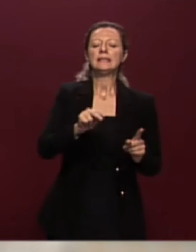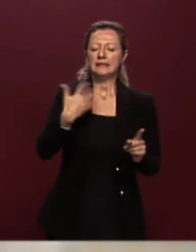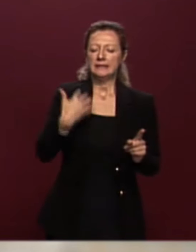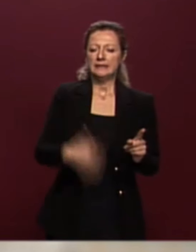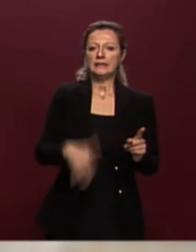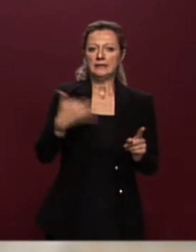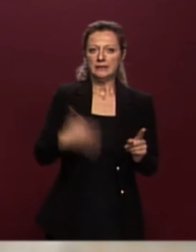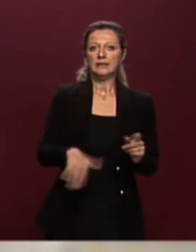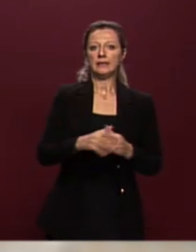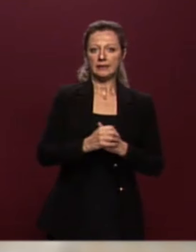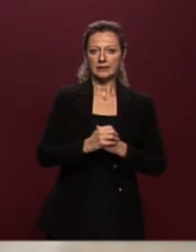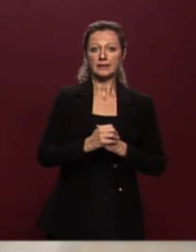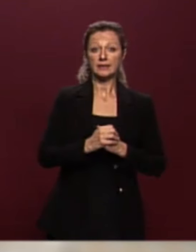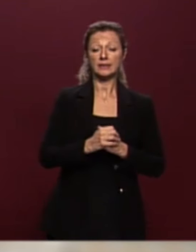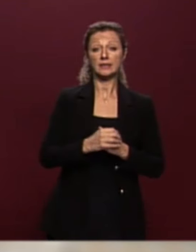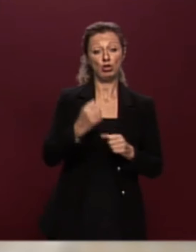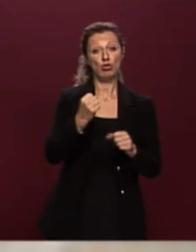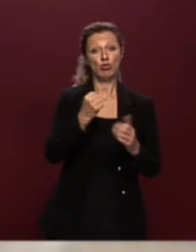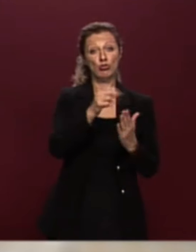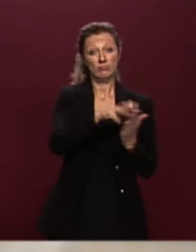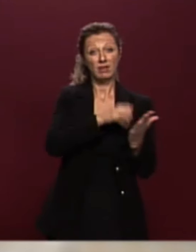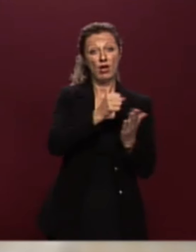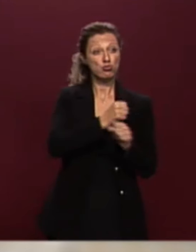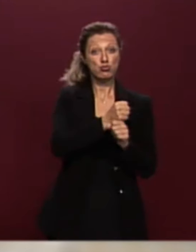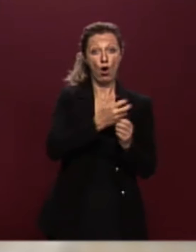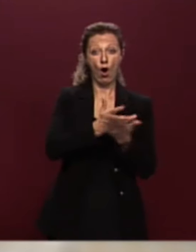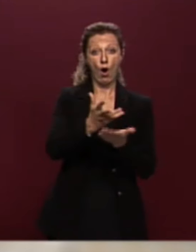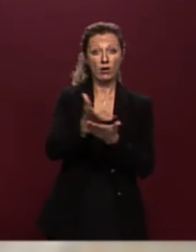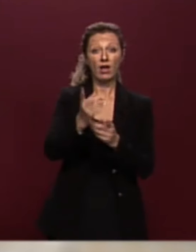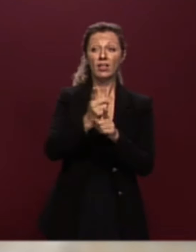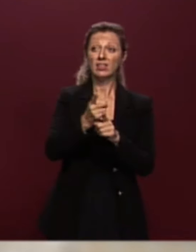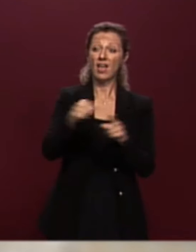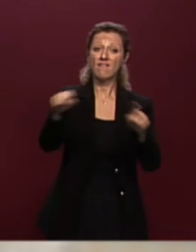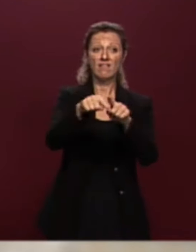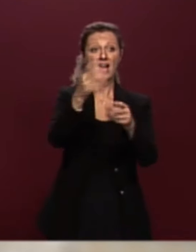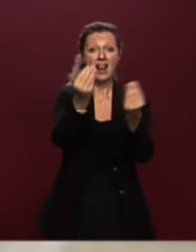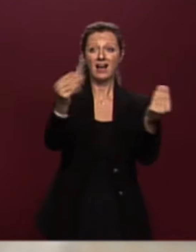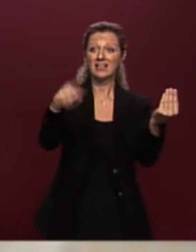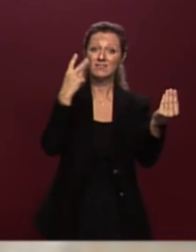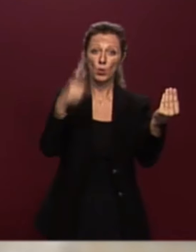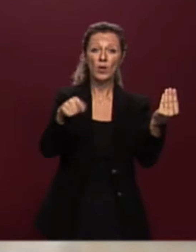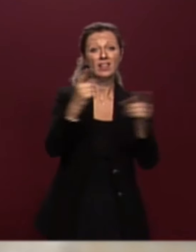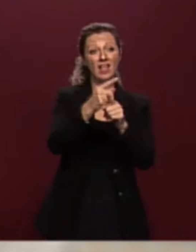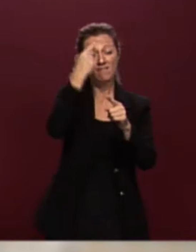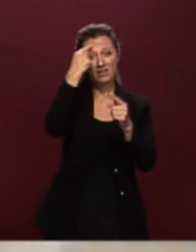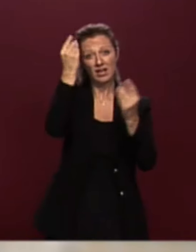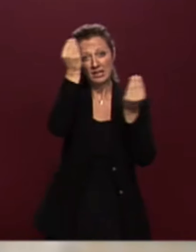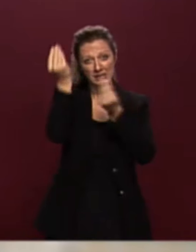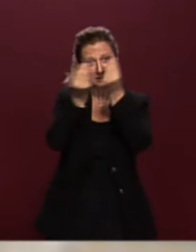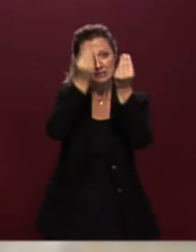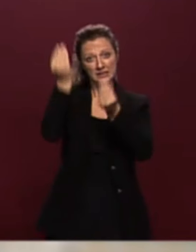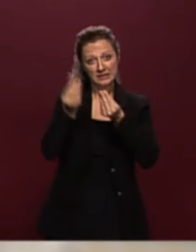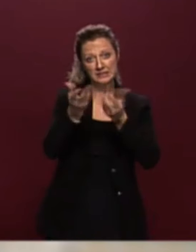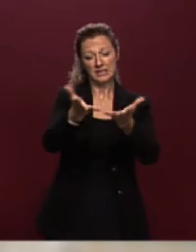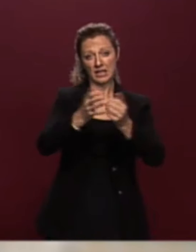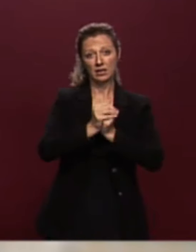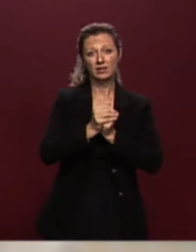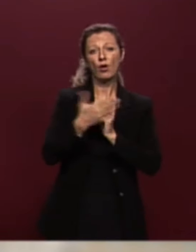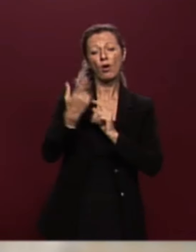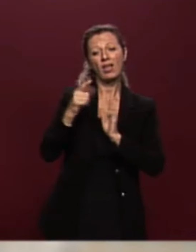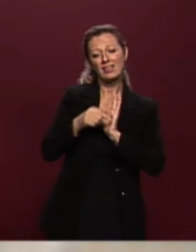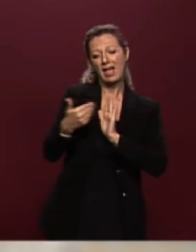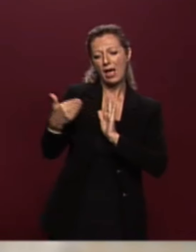e che deve far pensare tanto anche tutti i ragazzi che vedo qui oggi. Io proprio qualche tempo fa, dalle